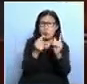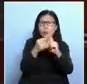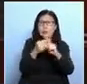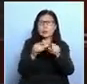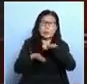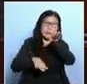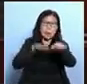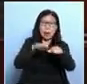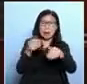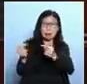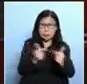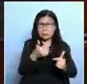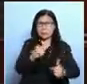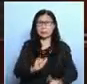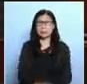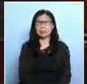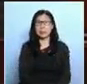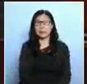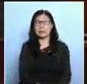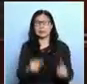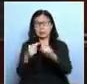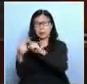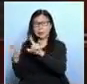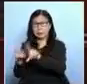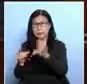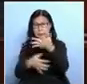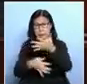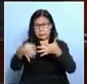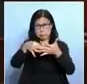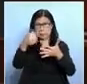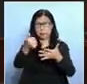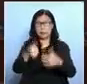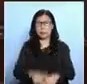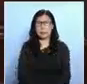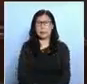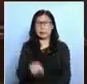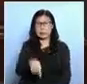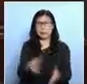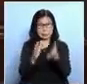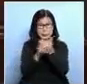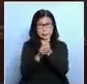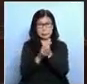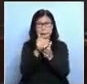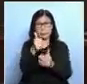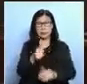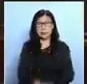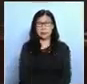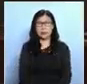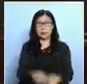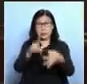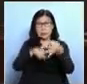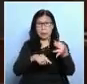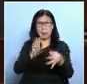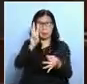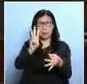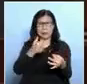行到條路，咁大家咧就會有進步。而實際上喺呢一度嚟講，我好欣賞啊！我哋嘅胡應湘先